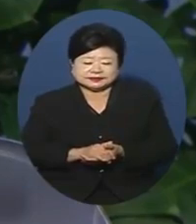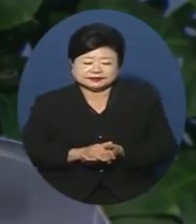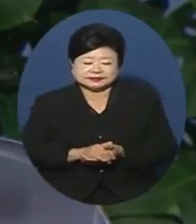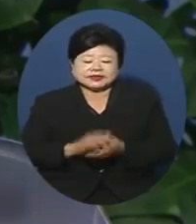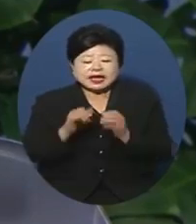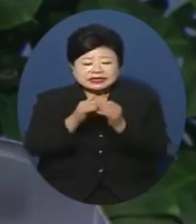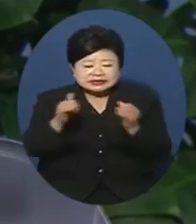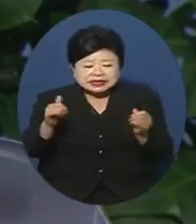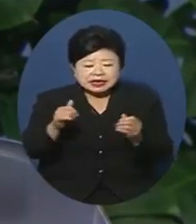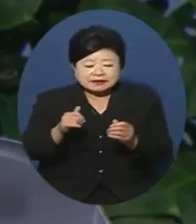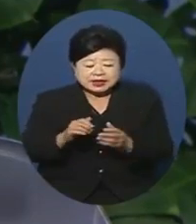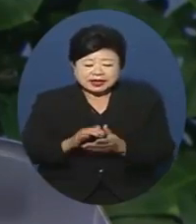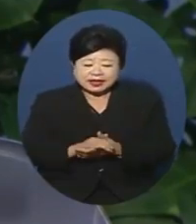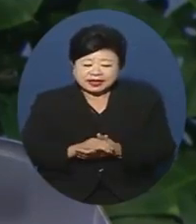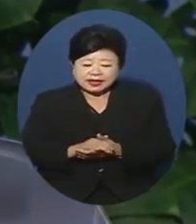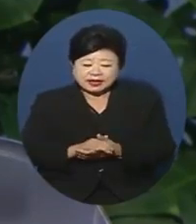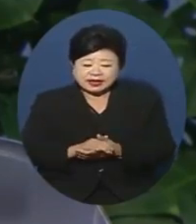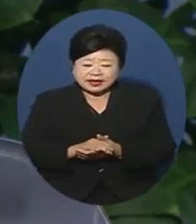사람이 하늘을